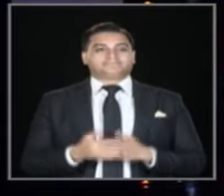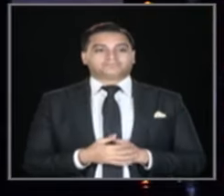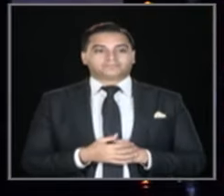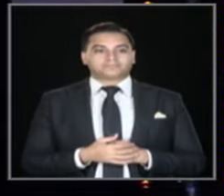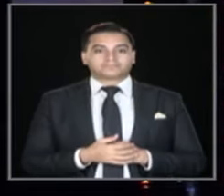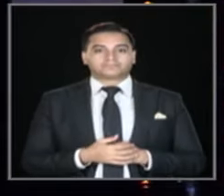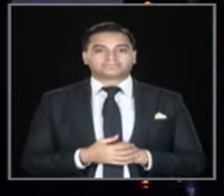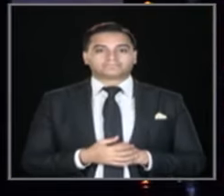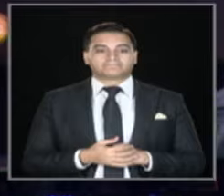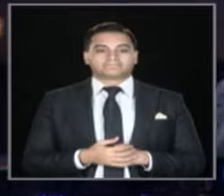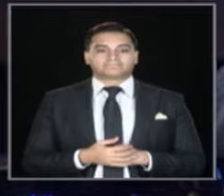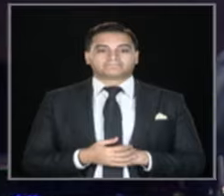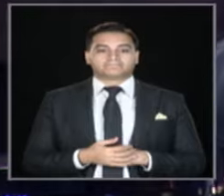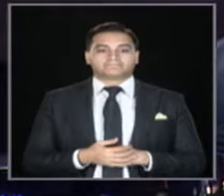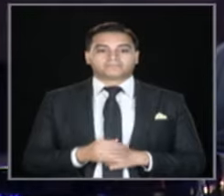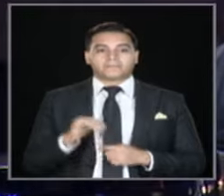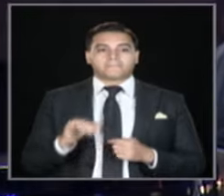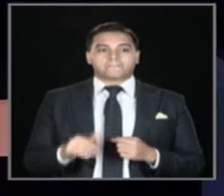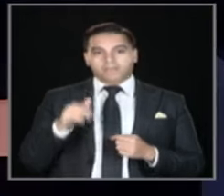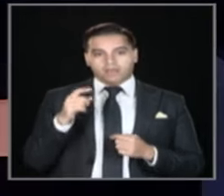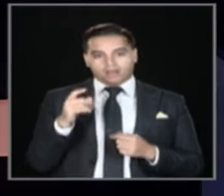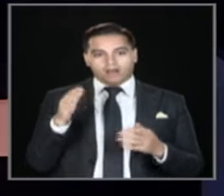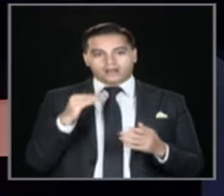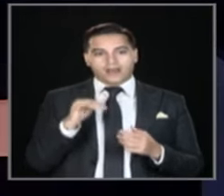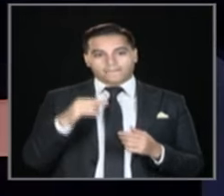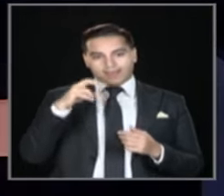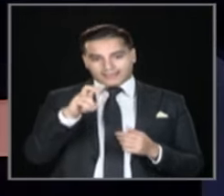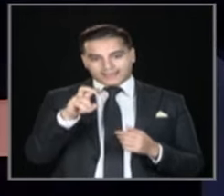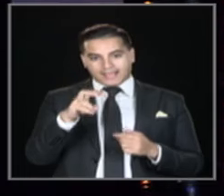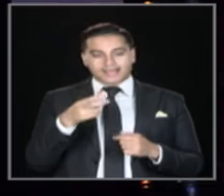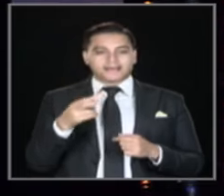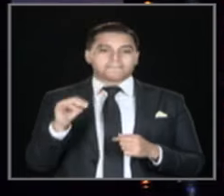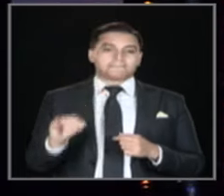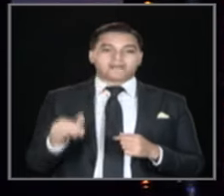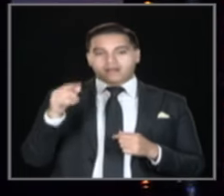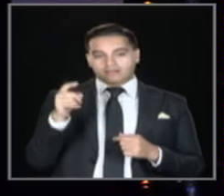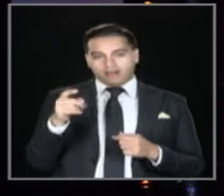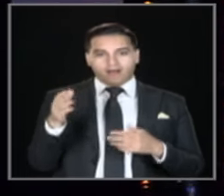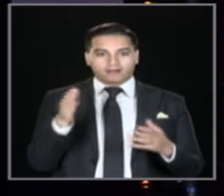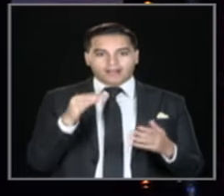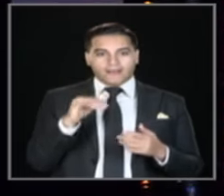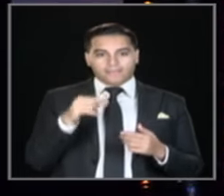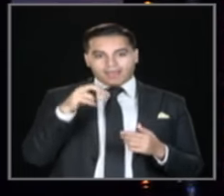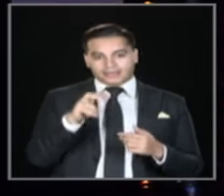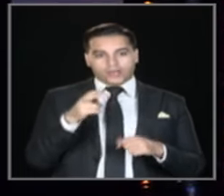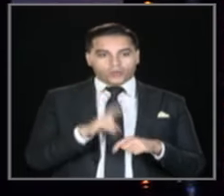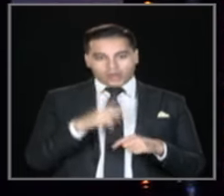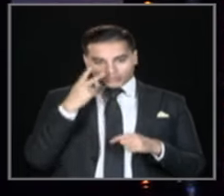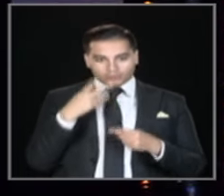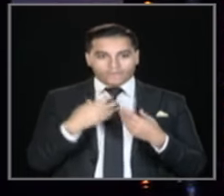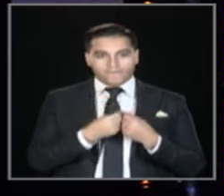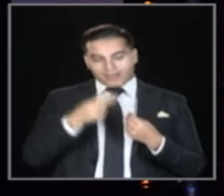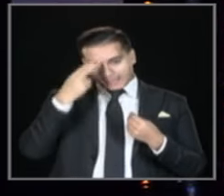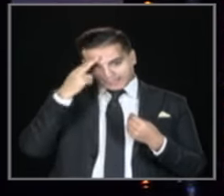بعديهم ميار حماده ايمن لا ميار حماده وهنشوف معاها